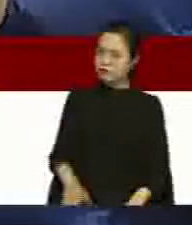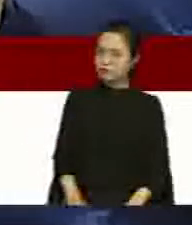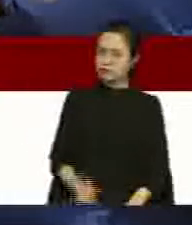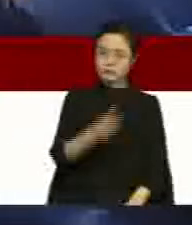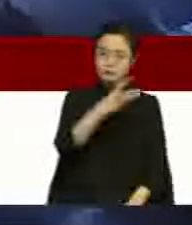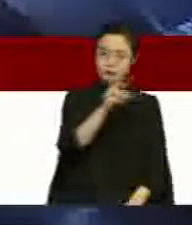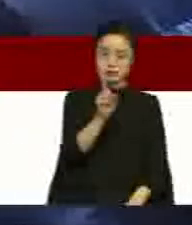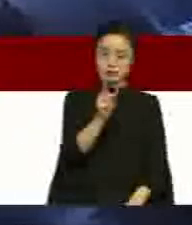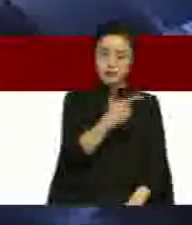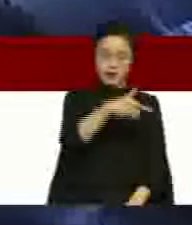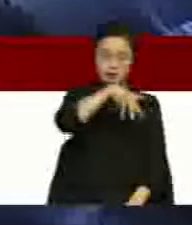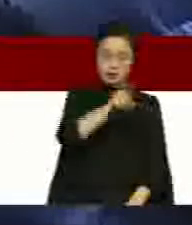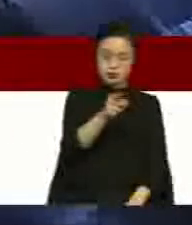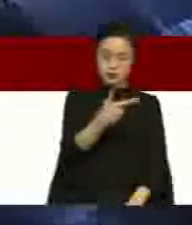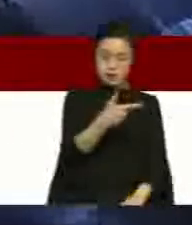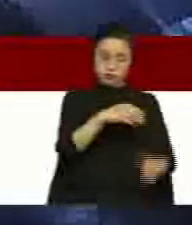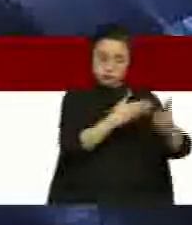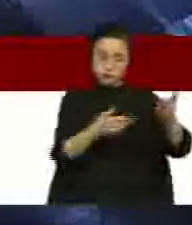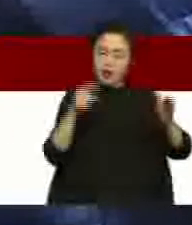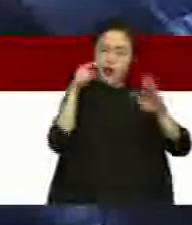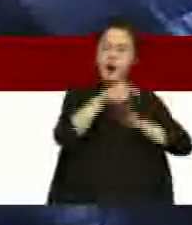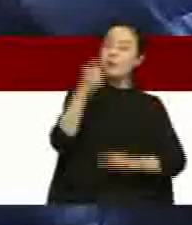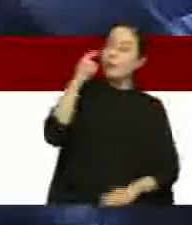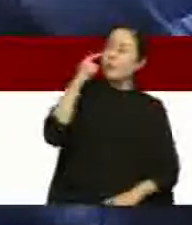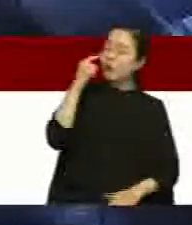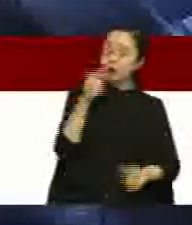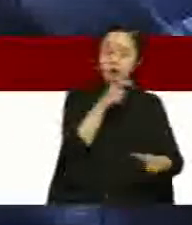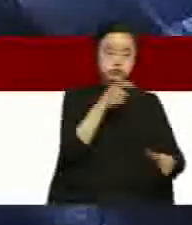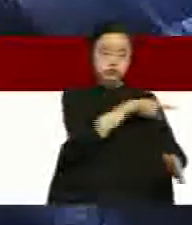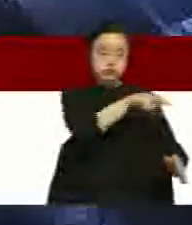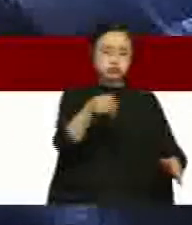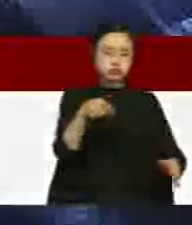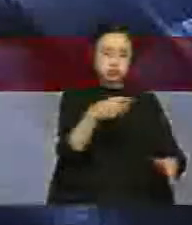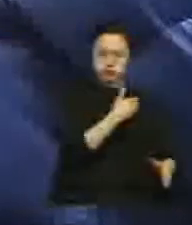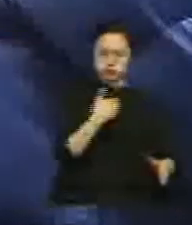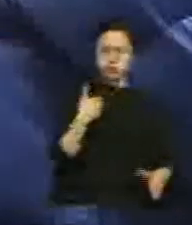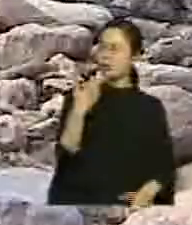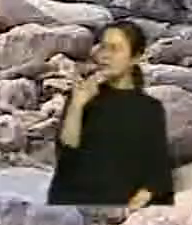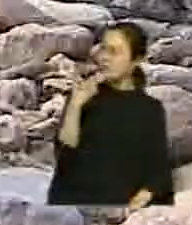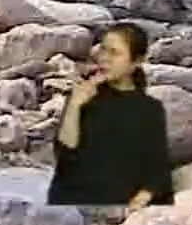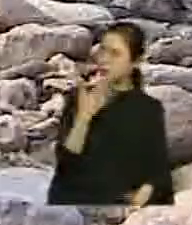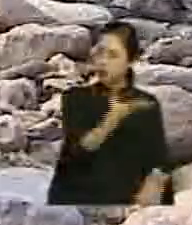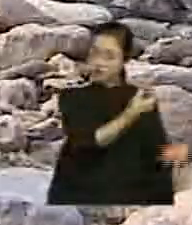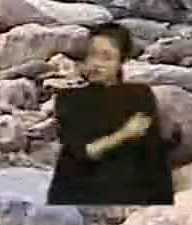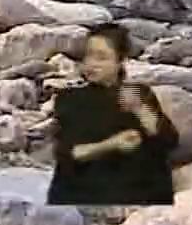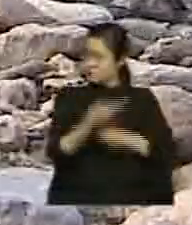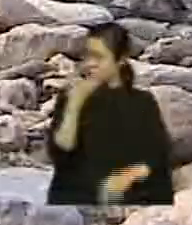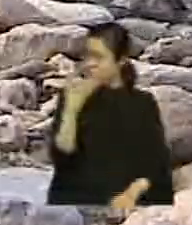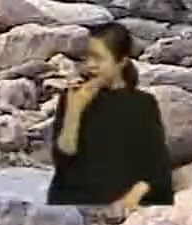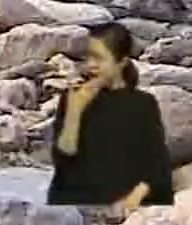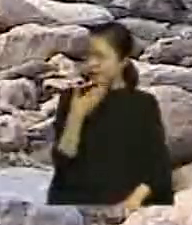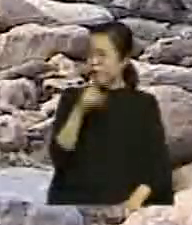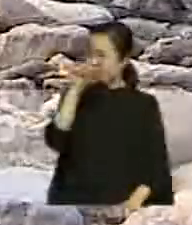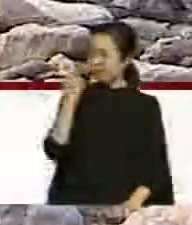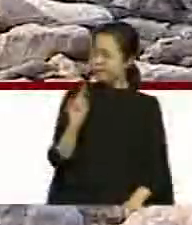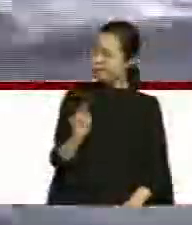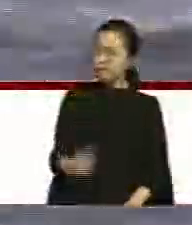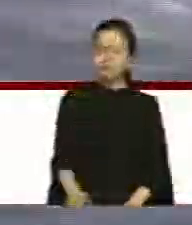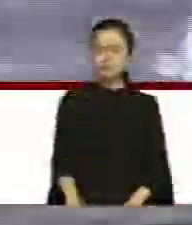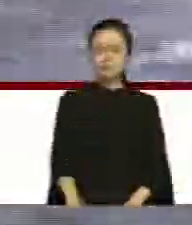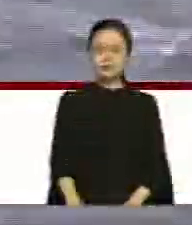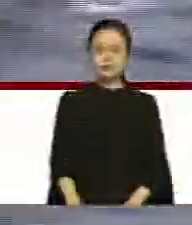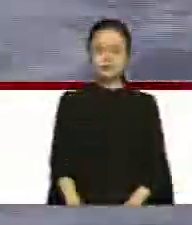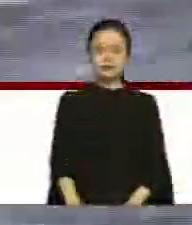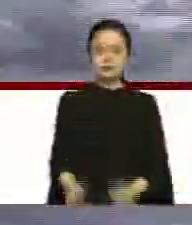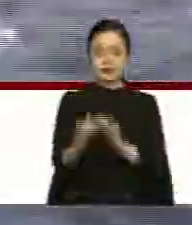없습니다. 근데 무슨 수로 14,000을 가져오겠다는 건지. 주민들은 탄천 대신 한강 원수를